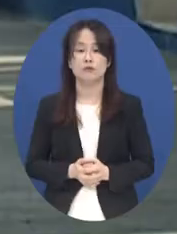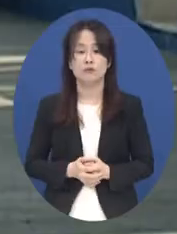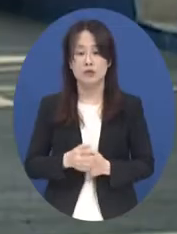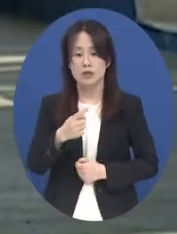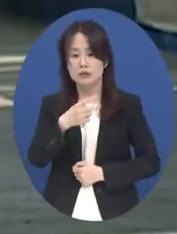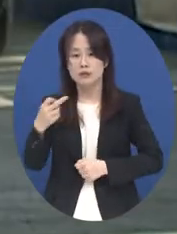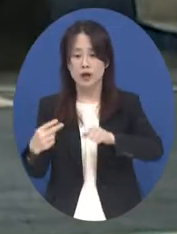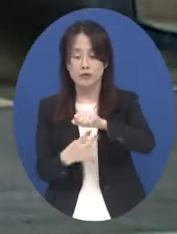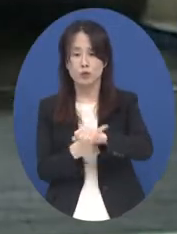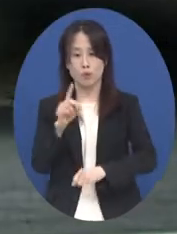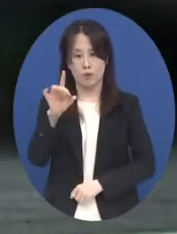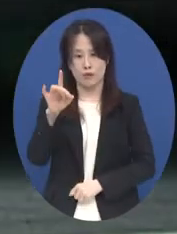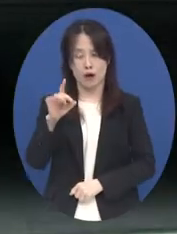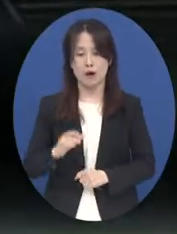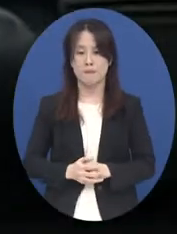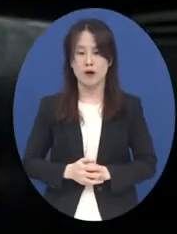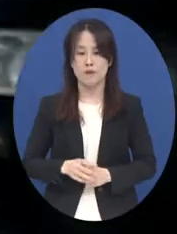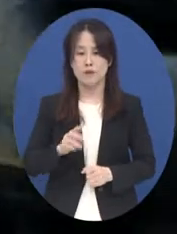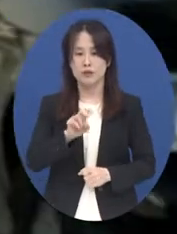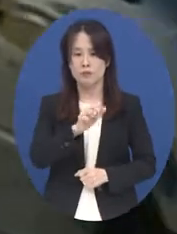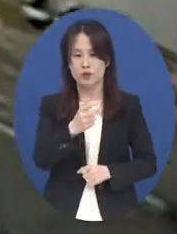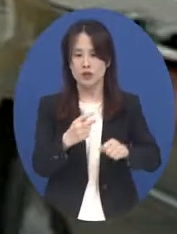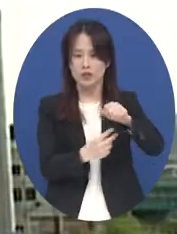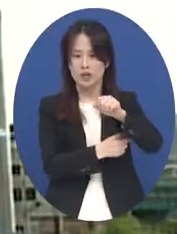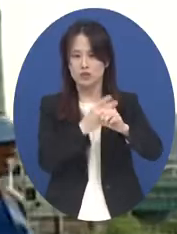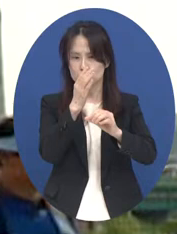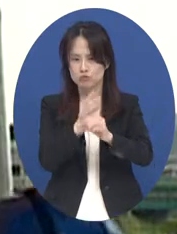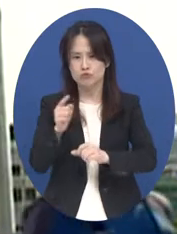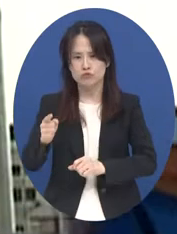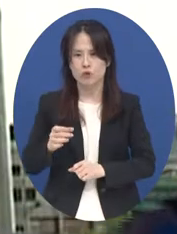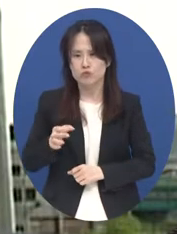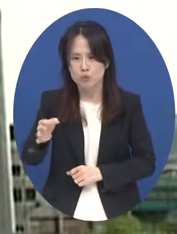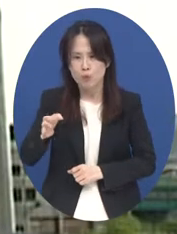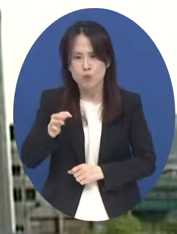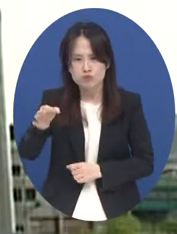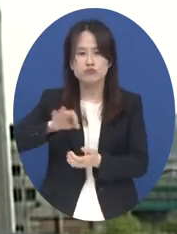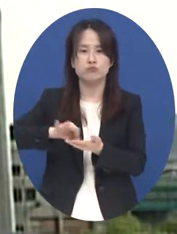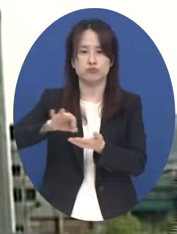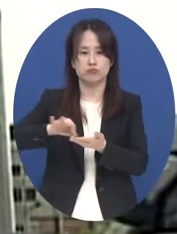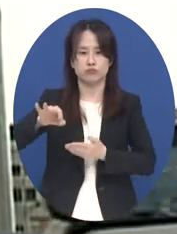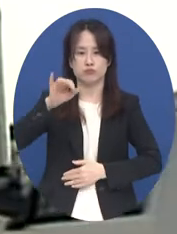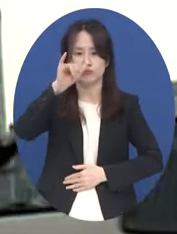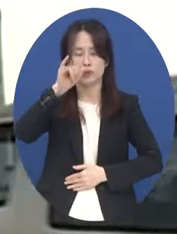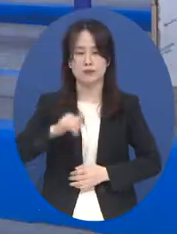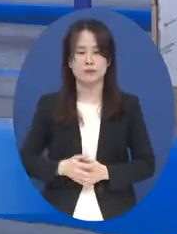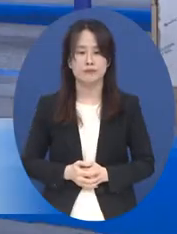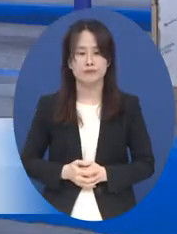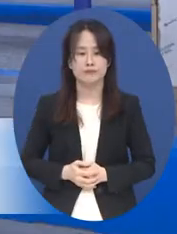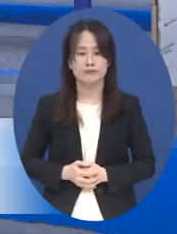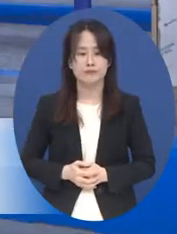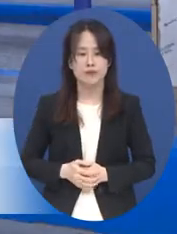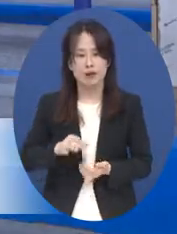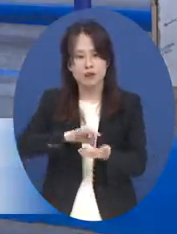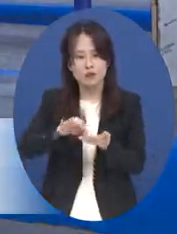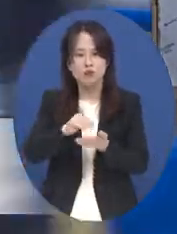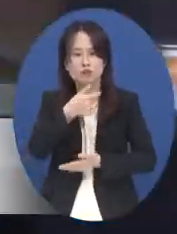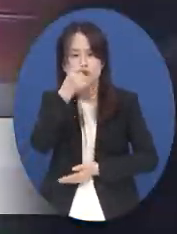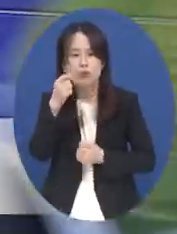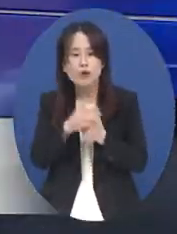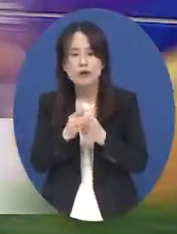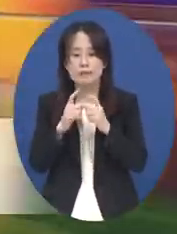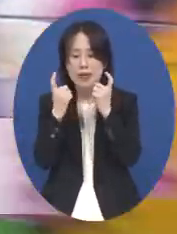때문에 일산대교만 한강다리 28개 중 유일하게 통행료를 내고 다녔습니다. 사실 좀 재정이 부족을